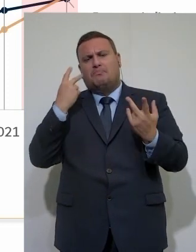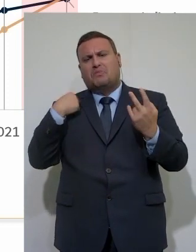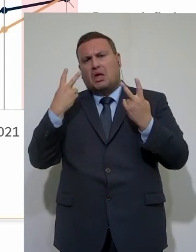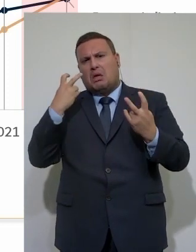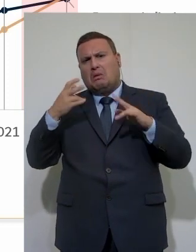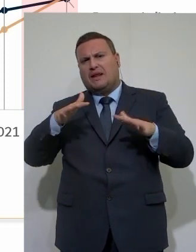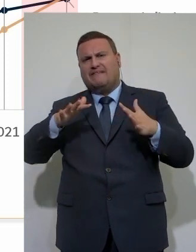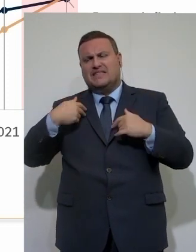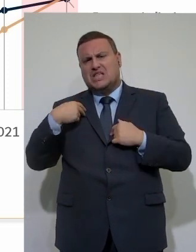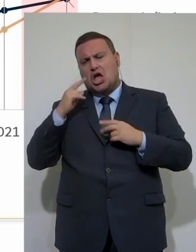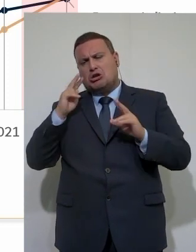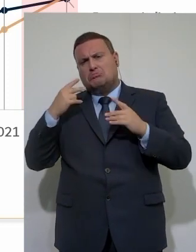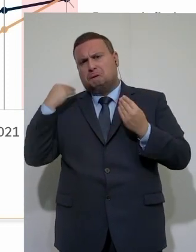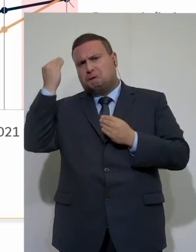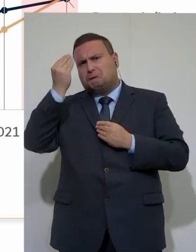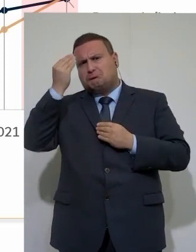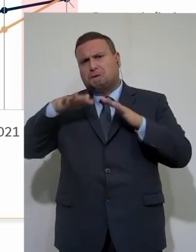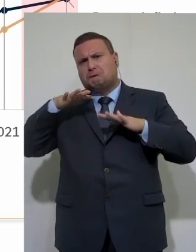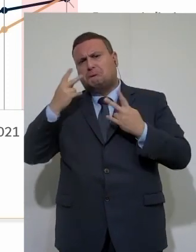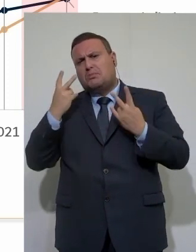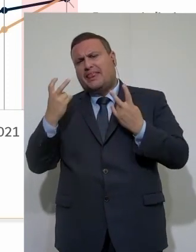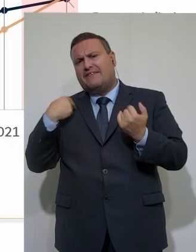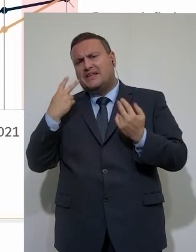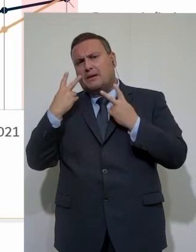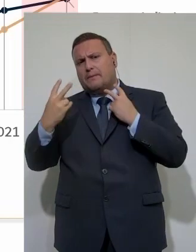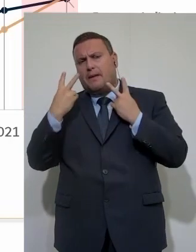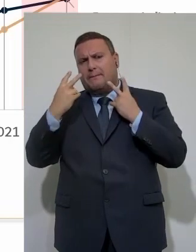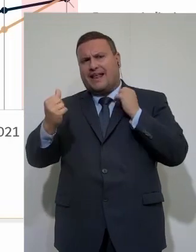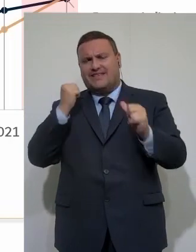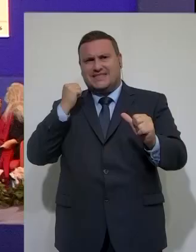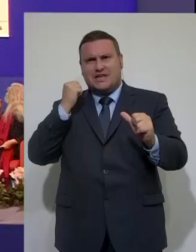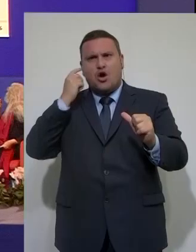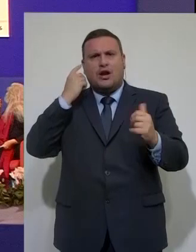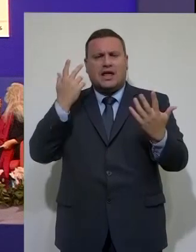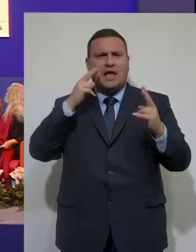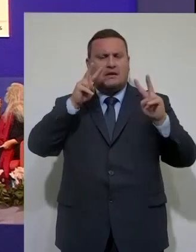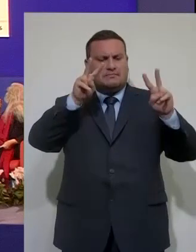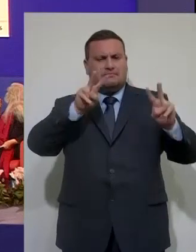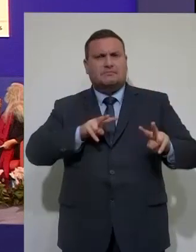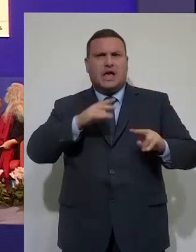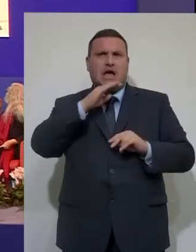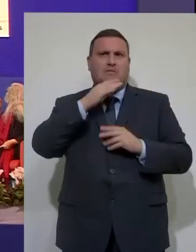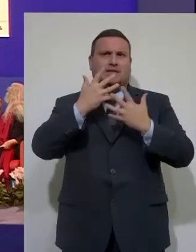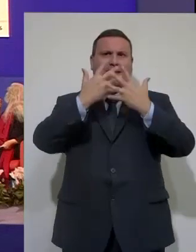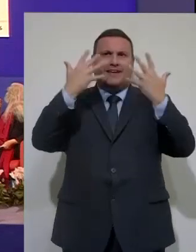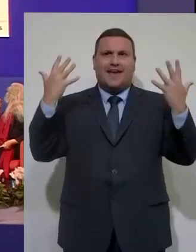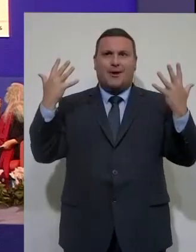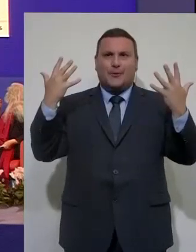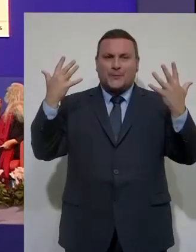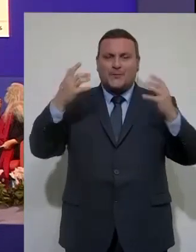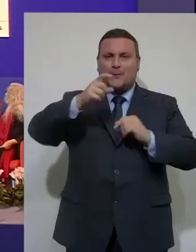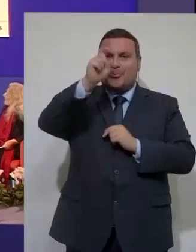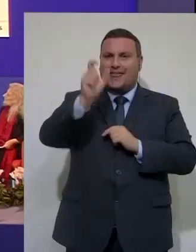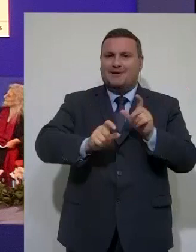le nostre previsioni semplici, nessun grande complesso modello macroeconomico, basta spacchettare gli italiani e le